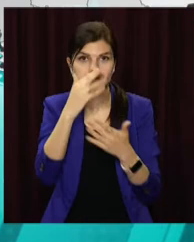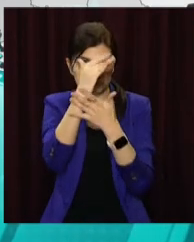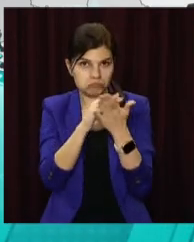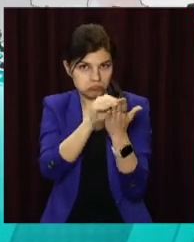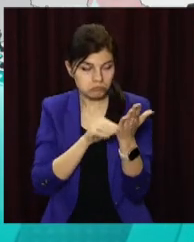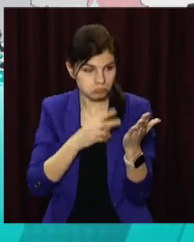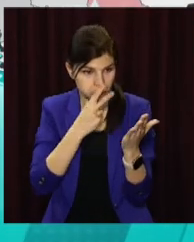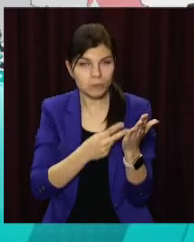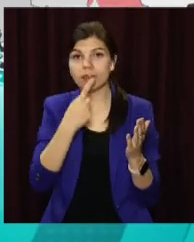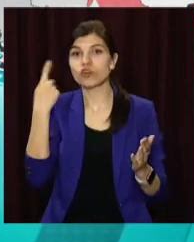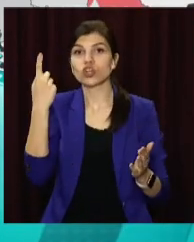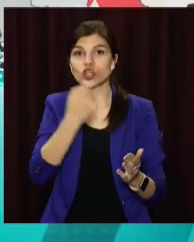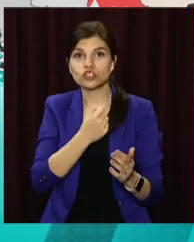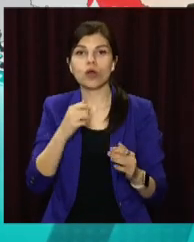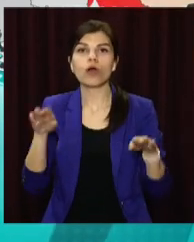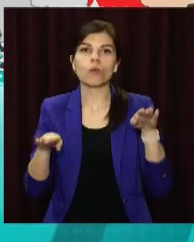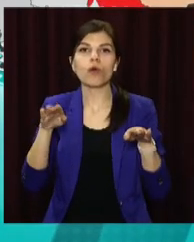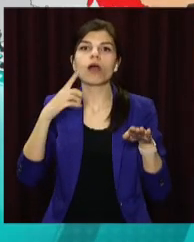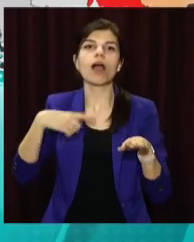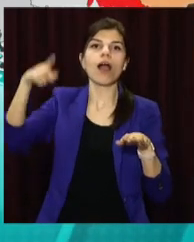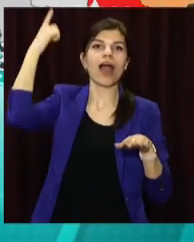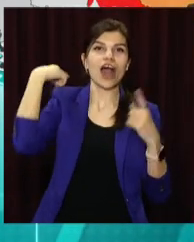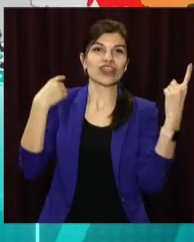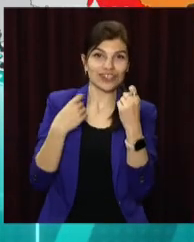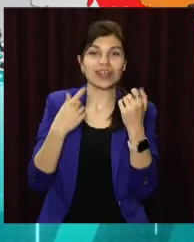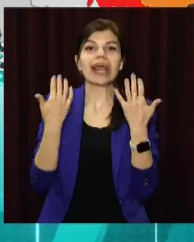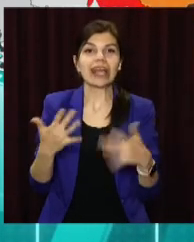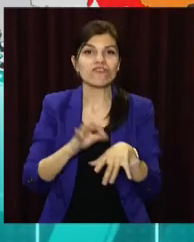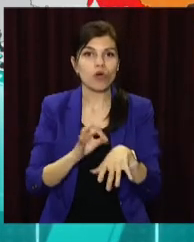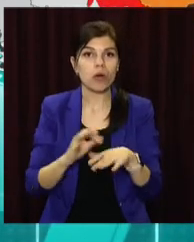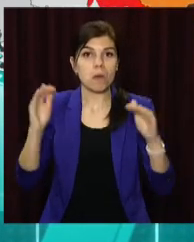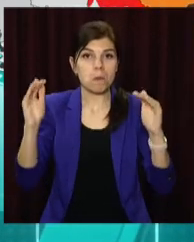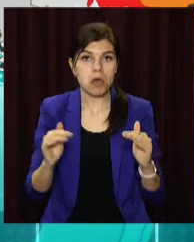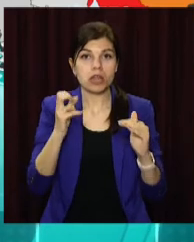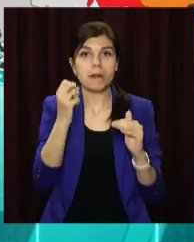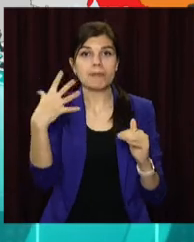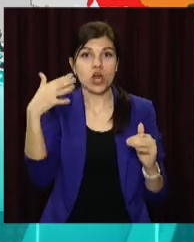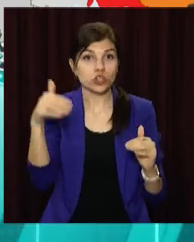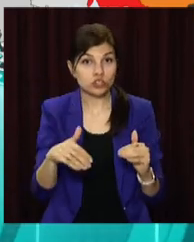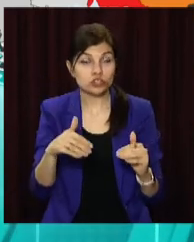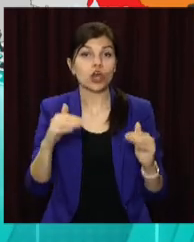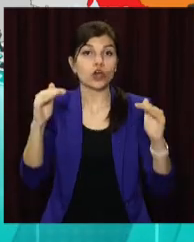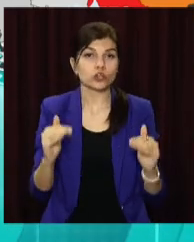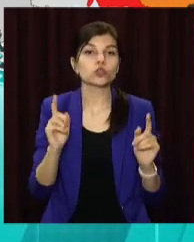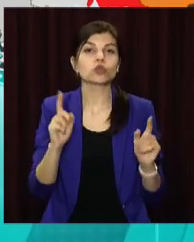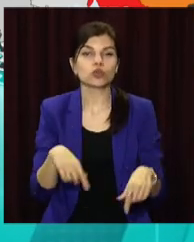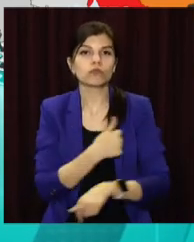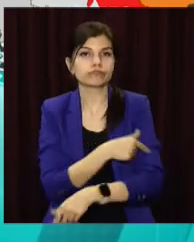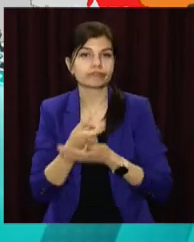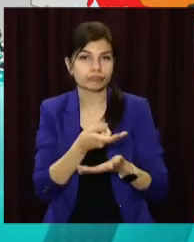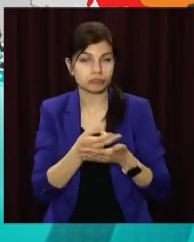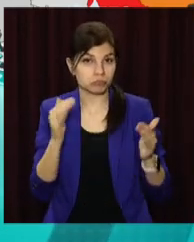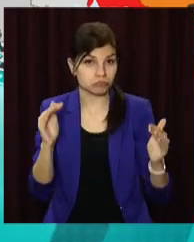показники. Зокрема, минулого тижня, порівняно з позаминулим, кількість хворих зменшилася на 15 тисяч. Знизилося й число